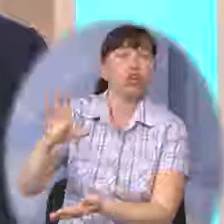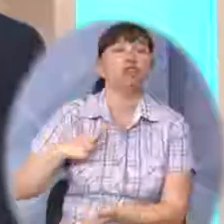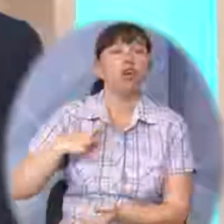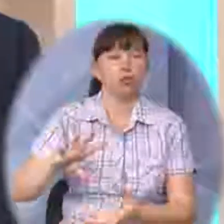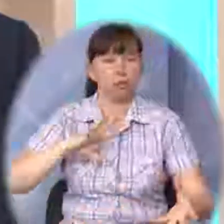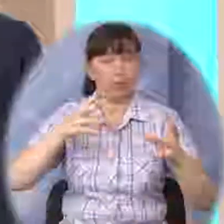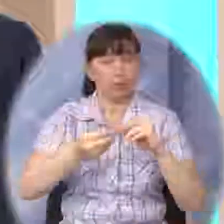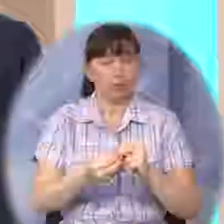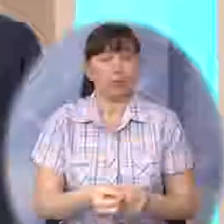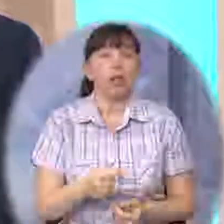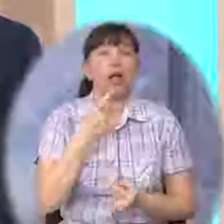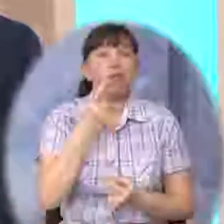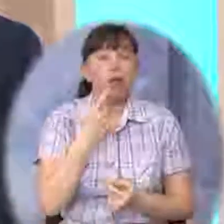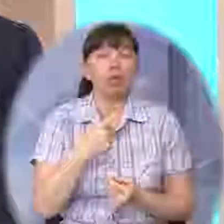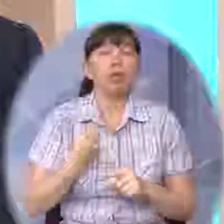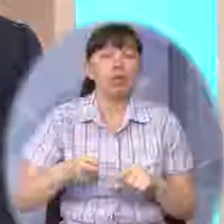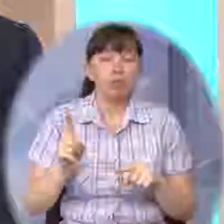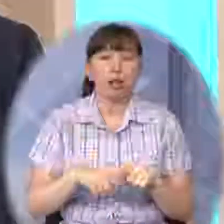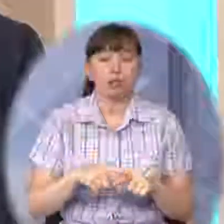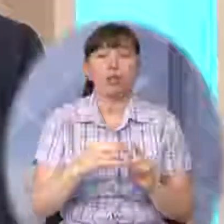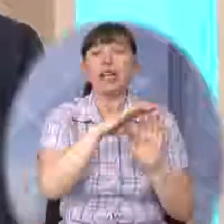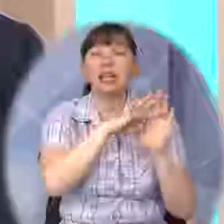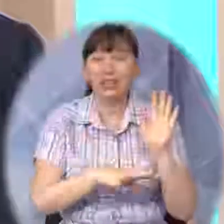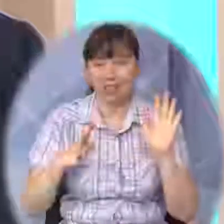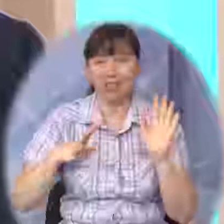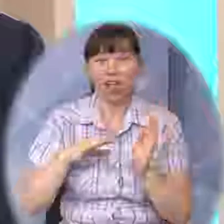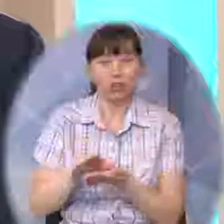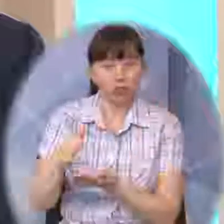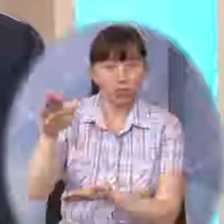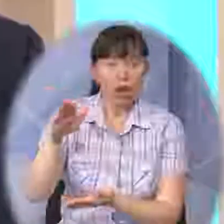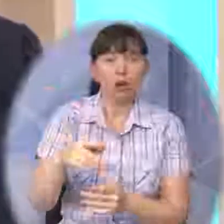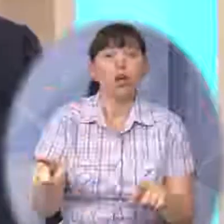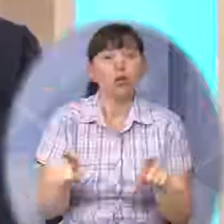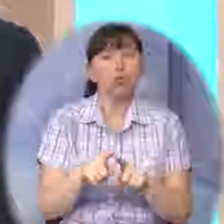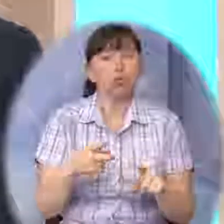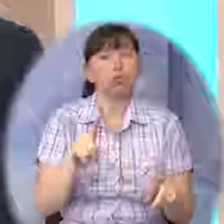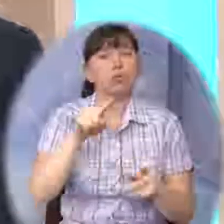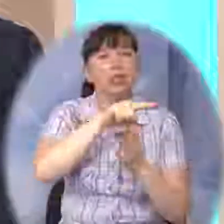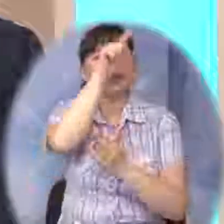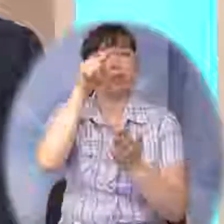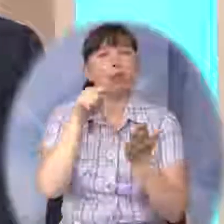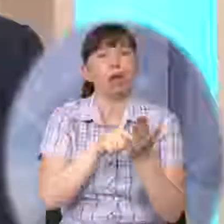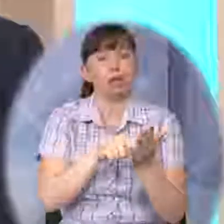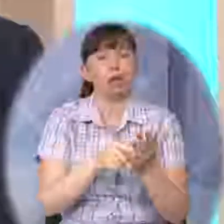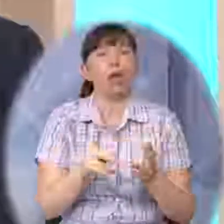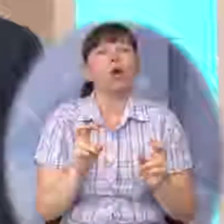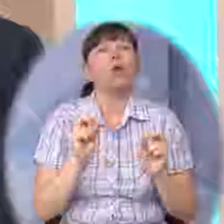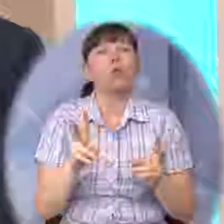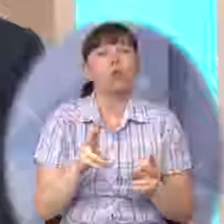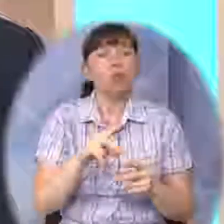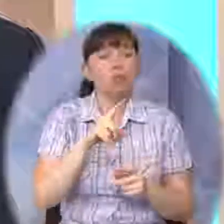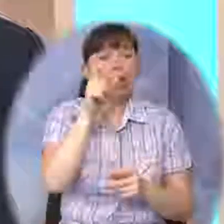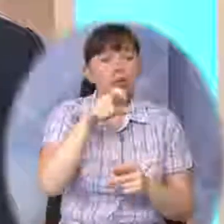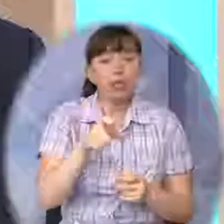soluție. Vorbind despre această listă de așteptare, tot este un semn mare de întrebare. Cum